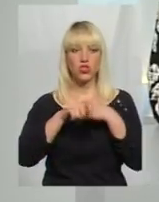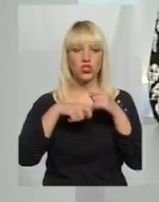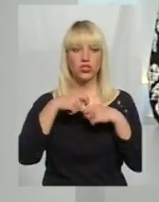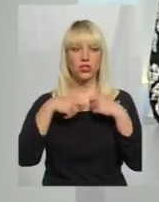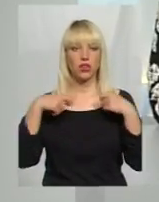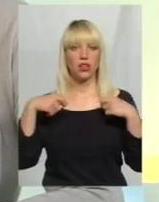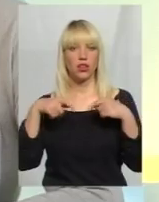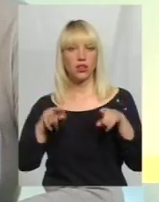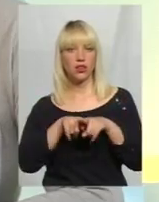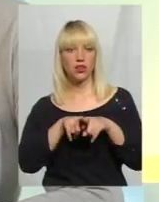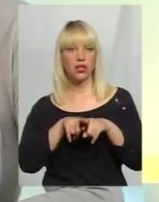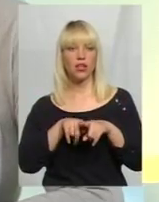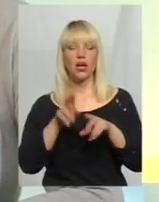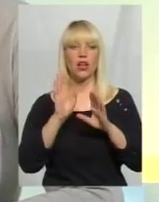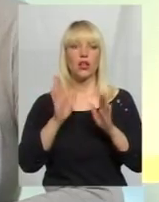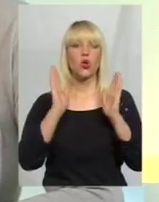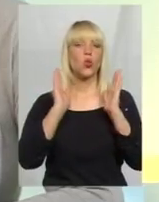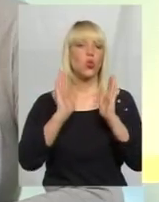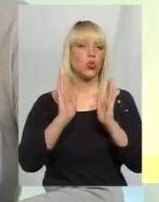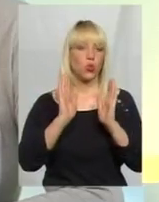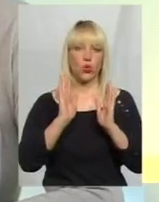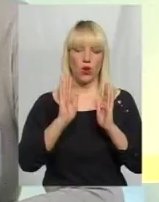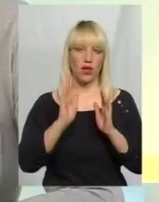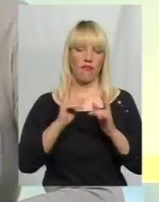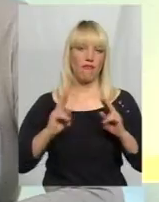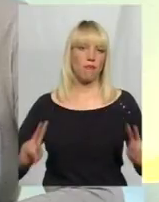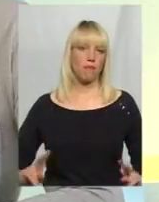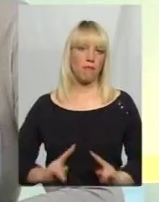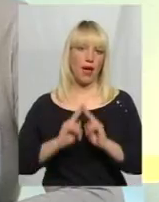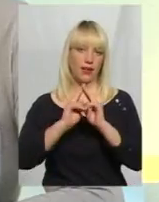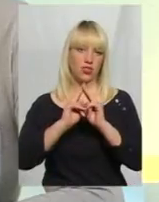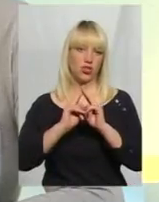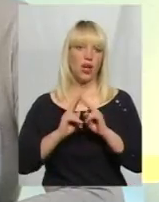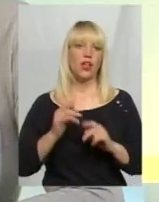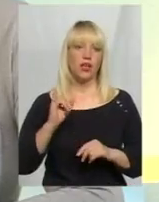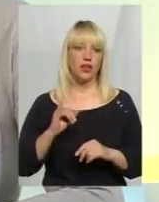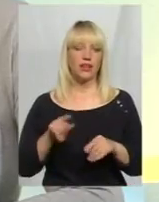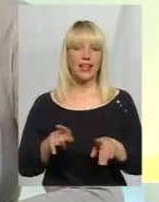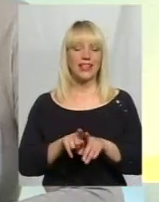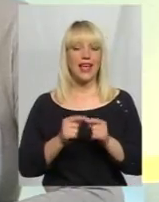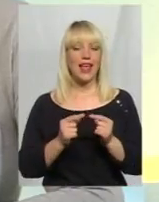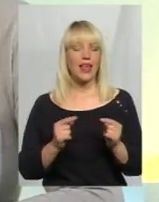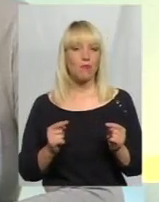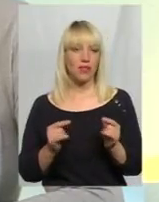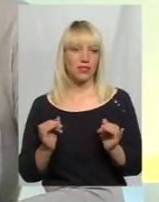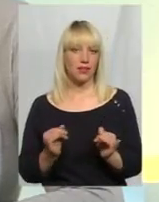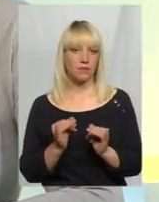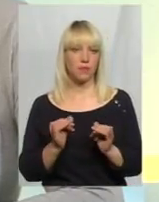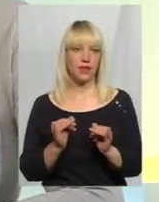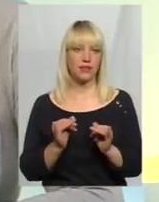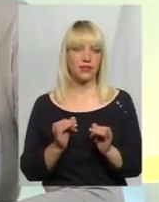так, как, наверное, завязывают только в Париже. И вот такие элементы интересные мы